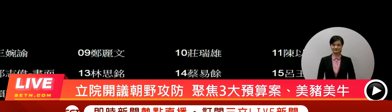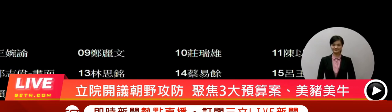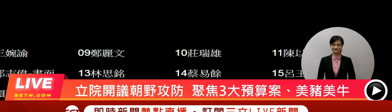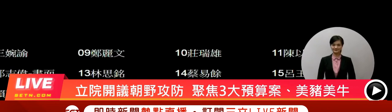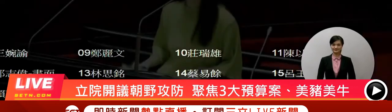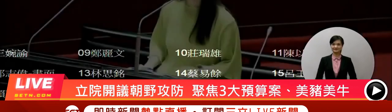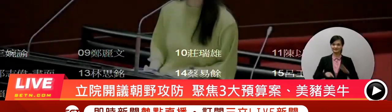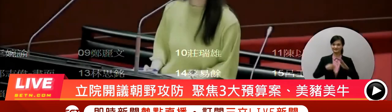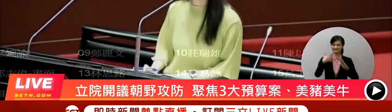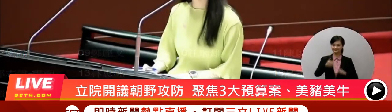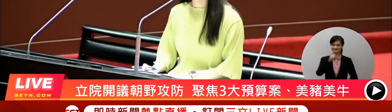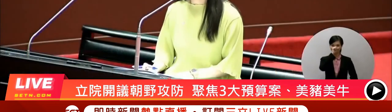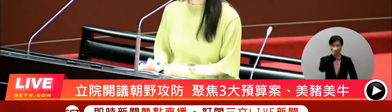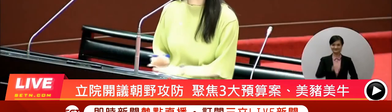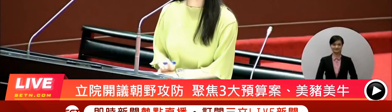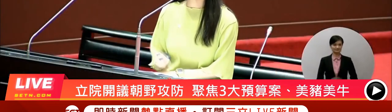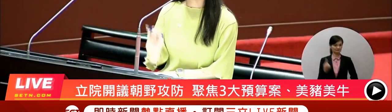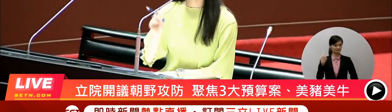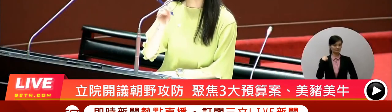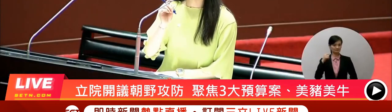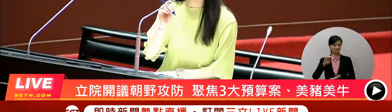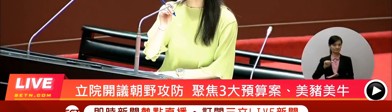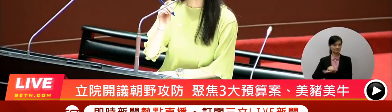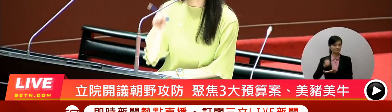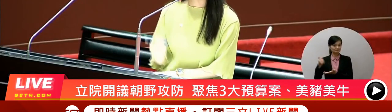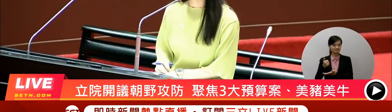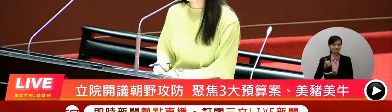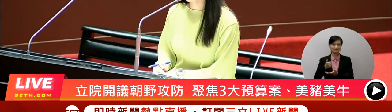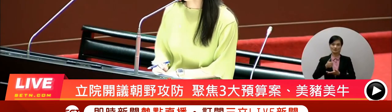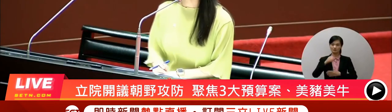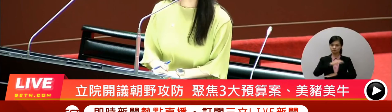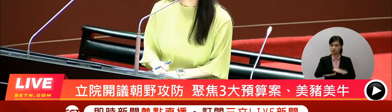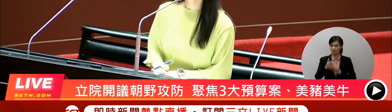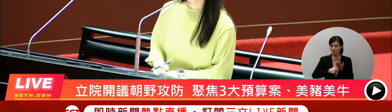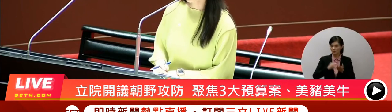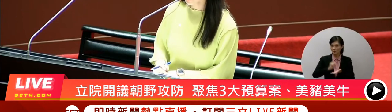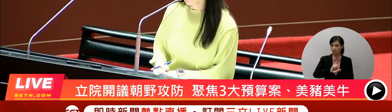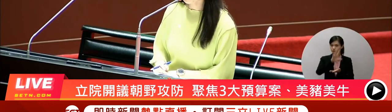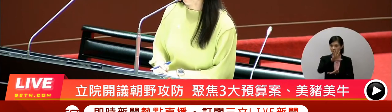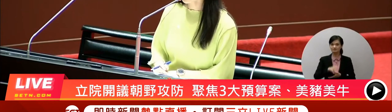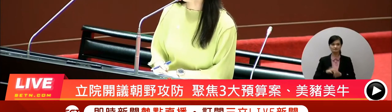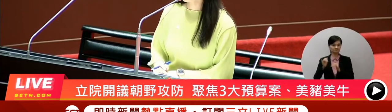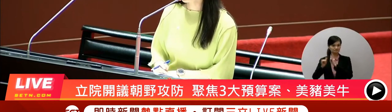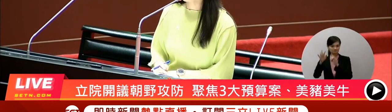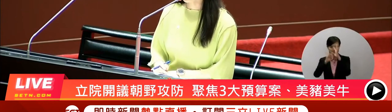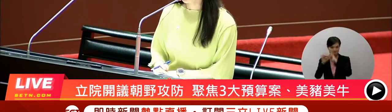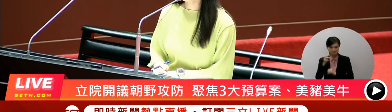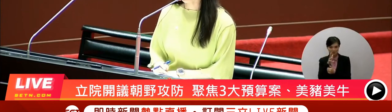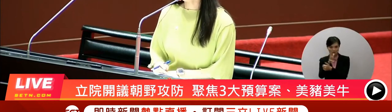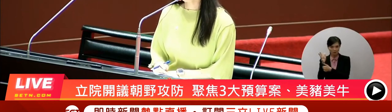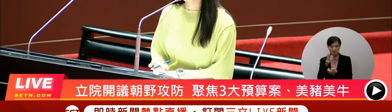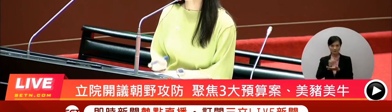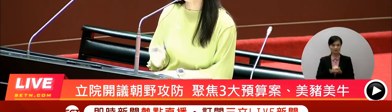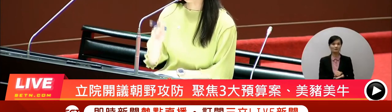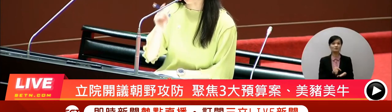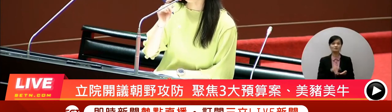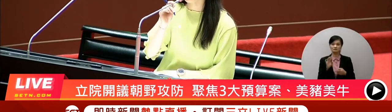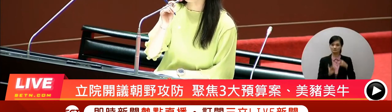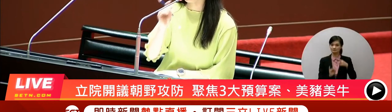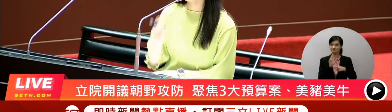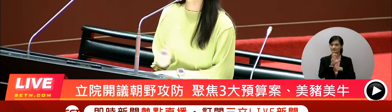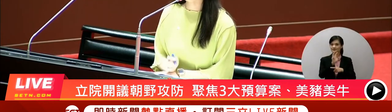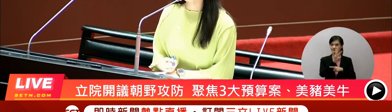院长好，昨天这个媒体杂志有报道一个民调，国人有84.6%支持台